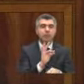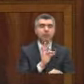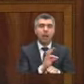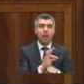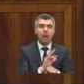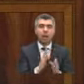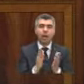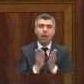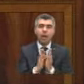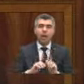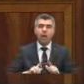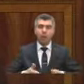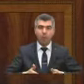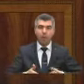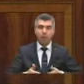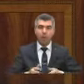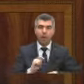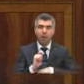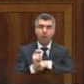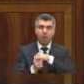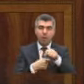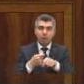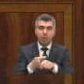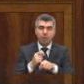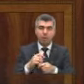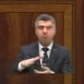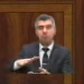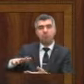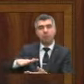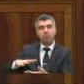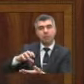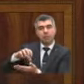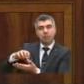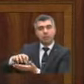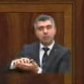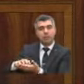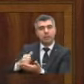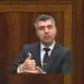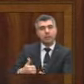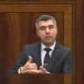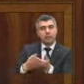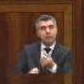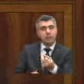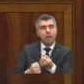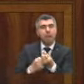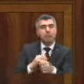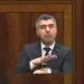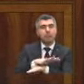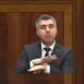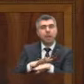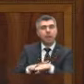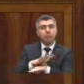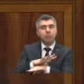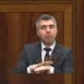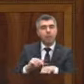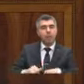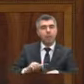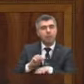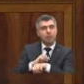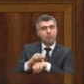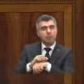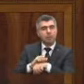العالم القروي وفي هوامش المدن بدعم من المبادرة الوطنية للتنمية البشرية بهدف